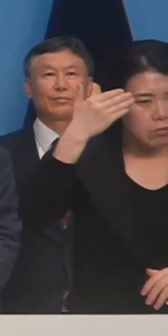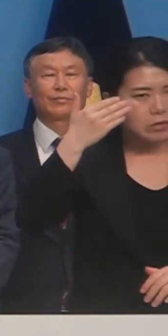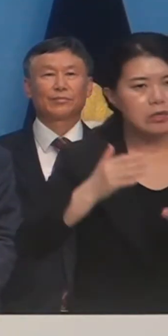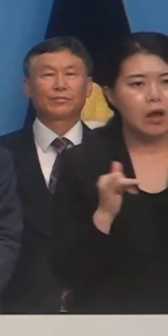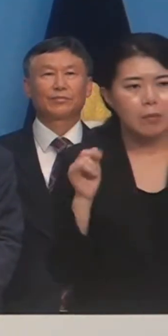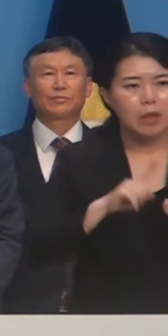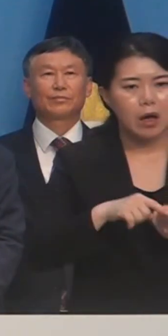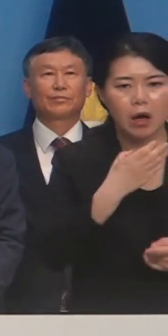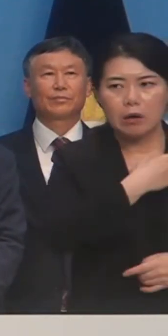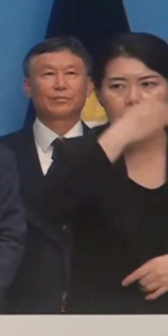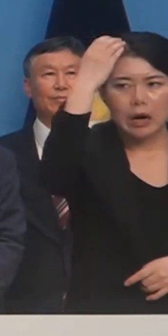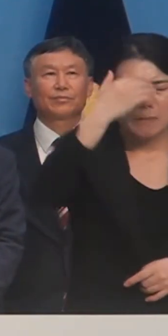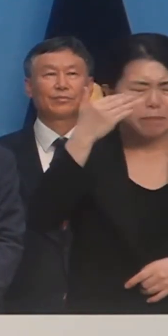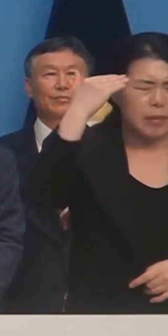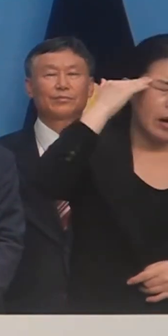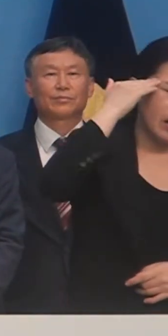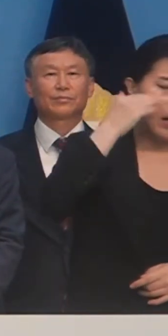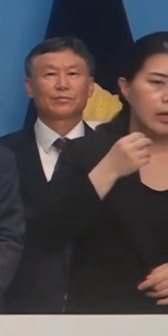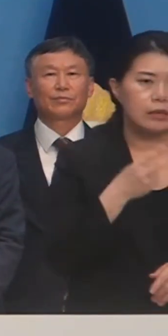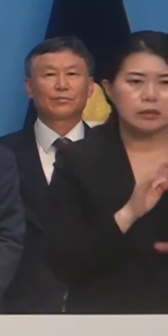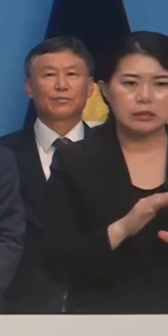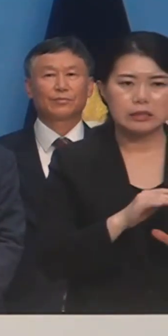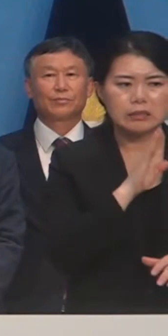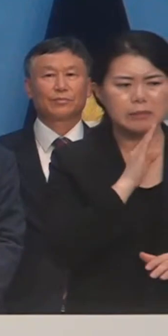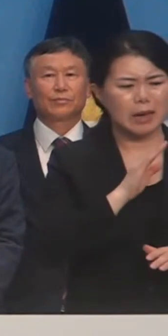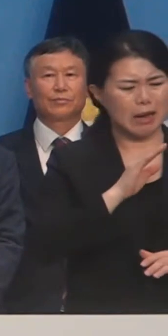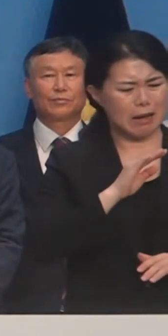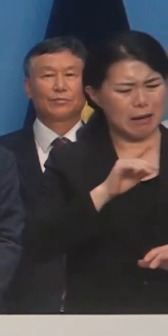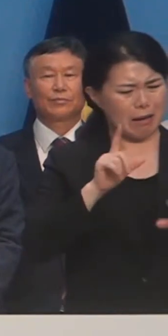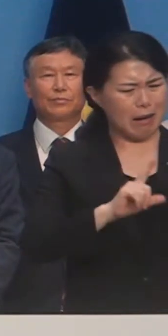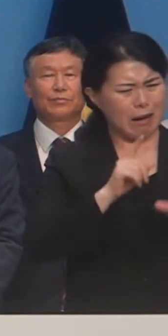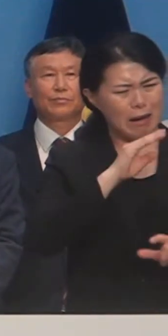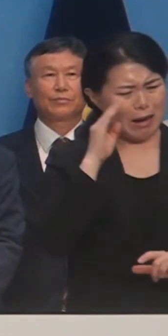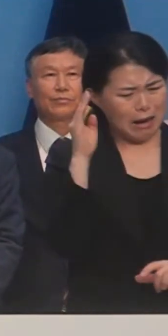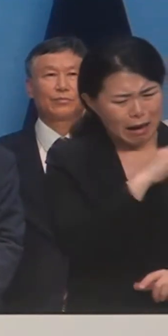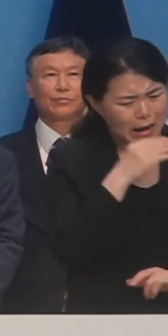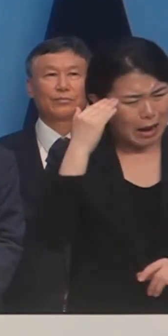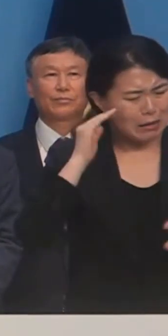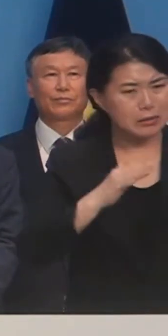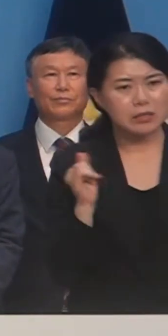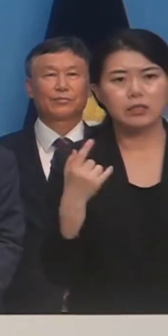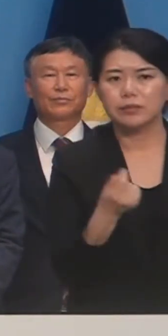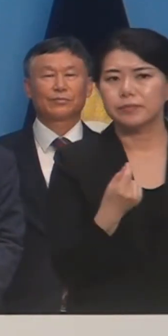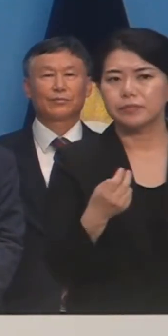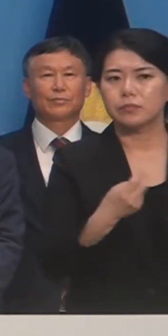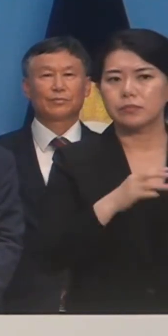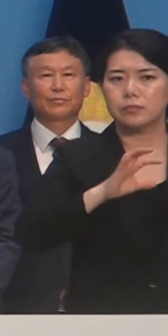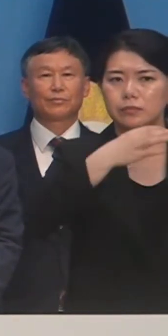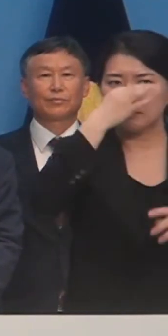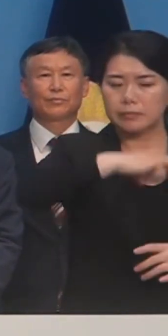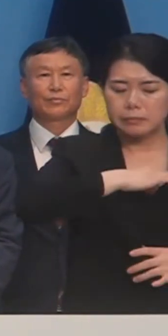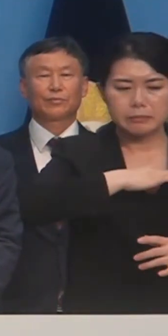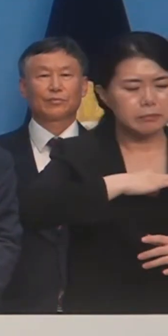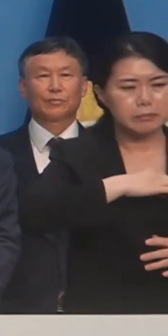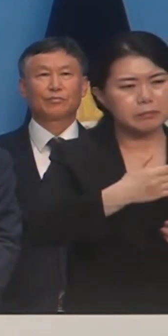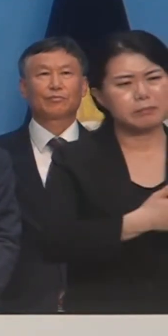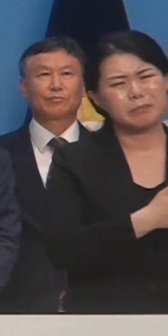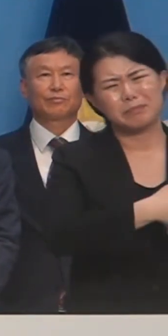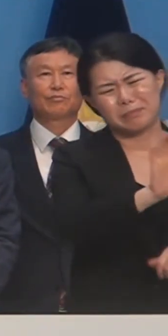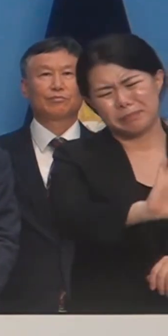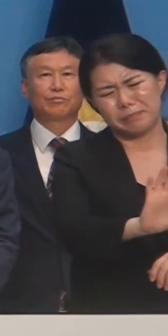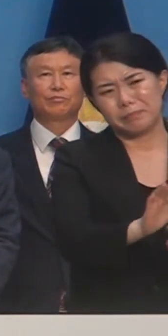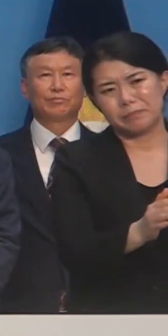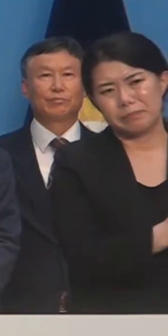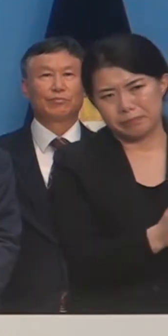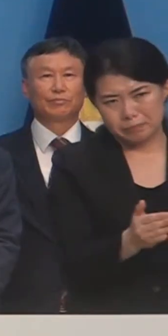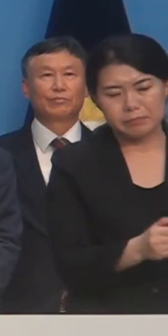세대의 꿈을 가로막고 추한 한국인 삶을 심어서 국익에 절대로 도움이 안 되는